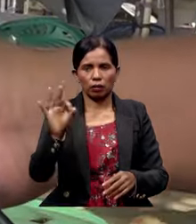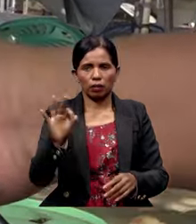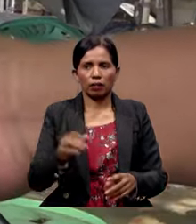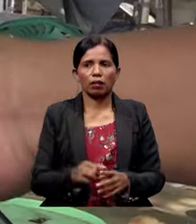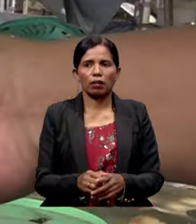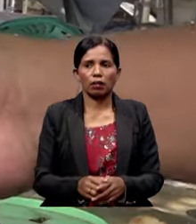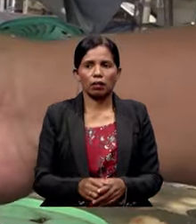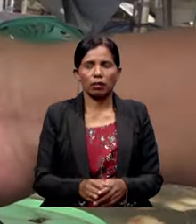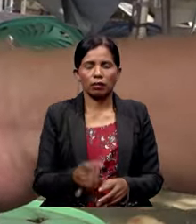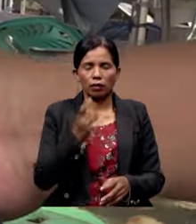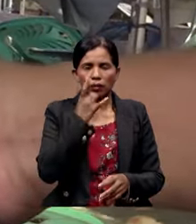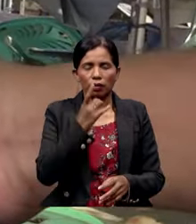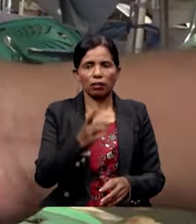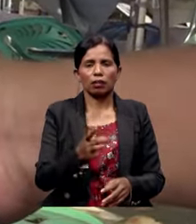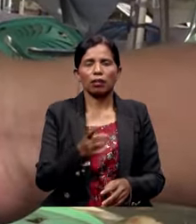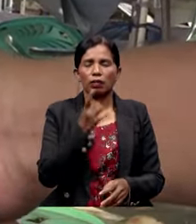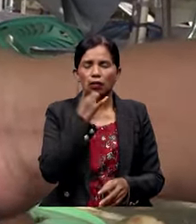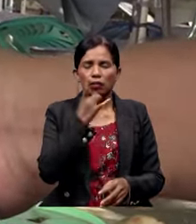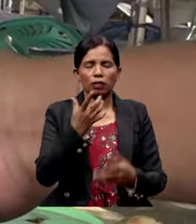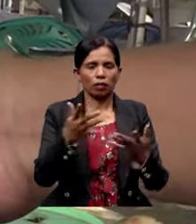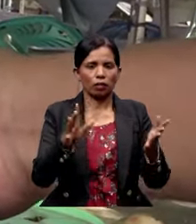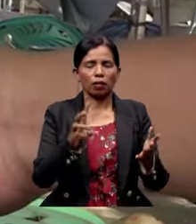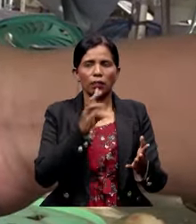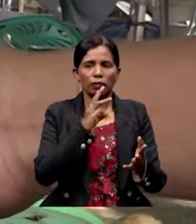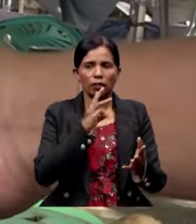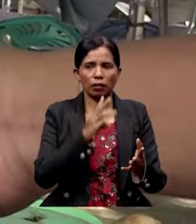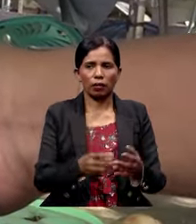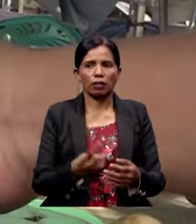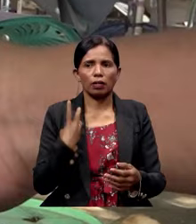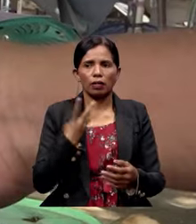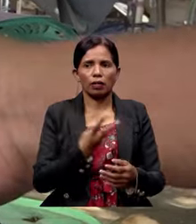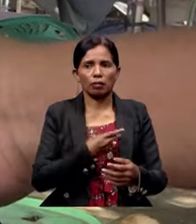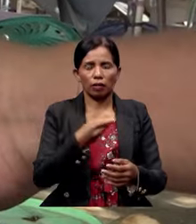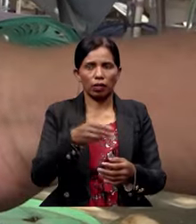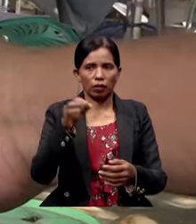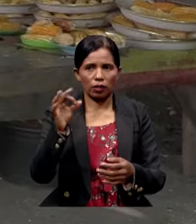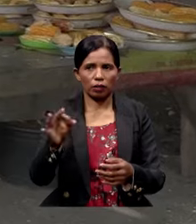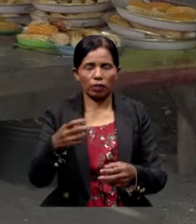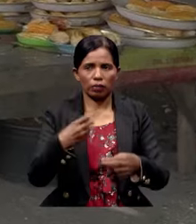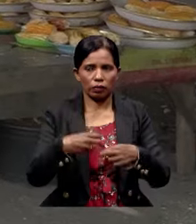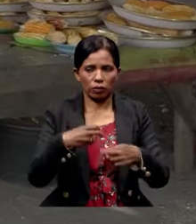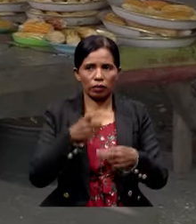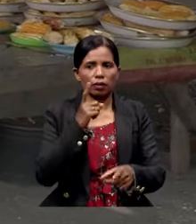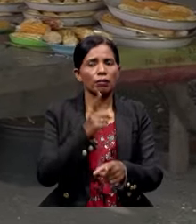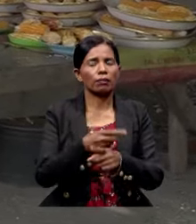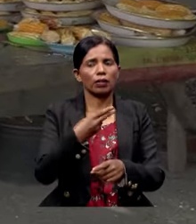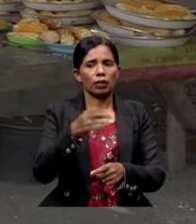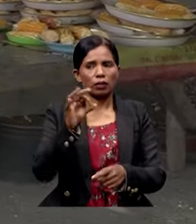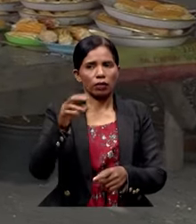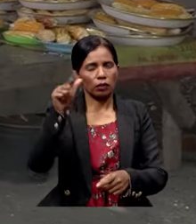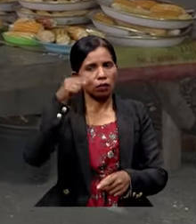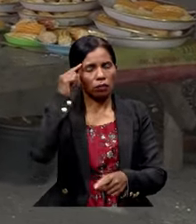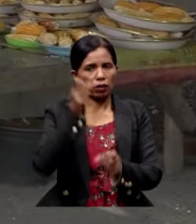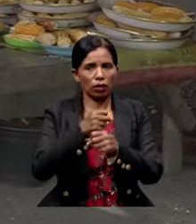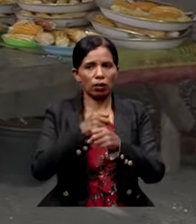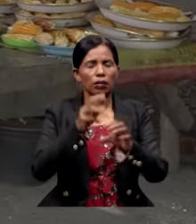ansa ahimate be ma maran antane ami Haris Fati araska. Haris Fating nebe guvernu halo iha